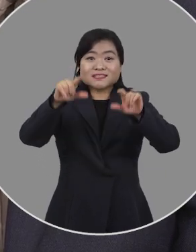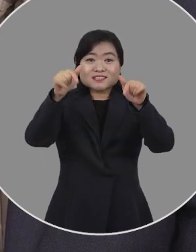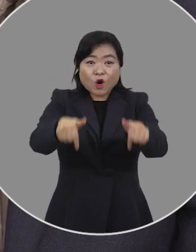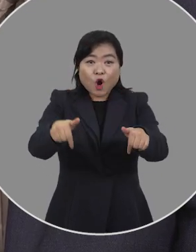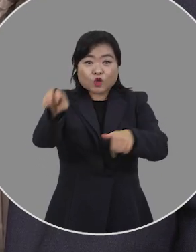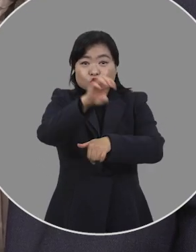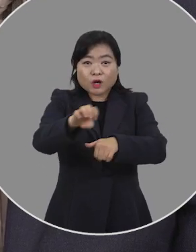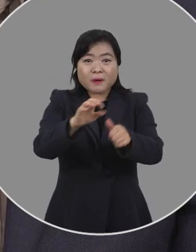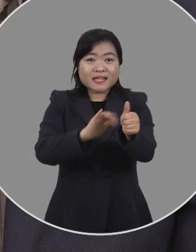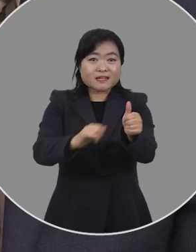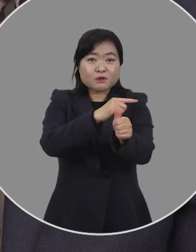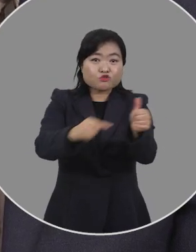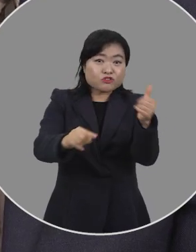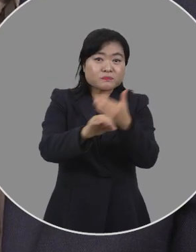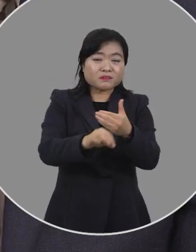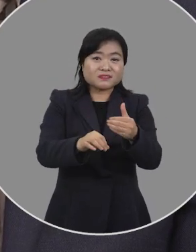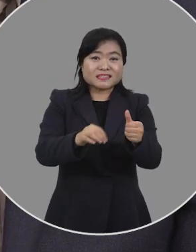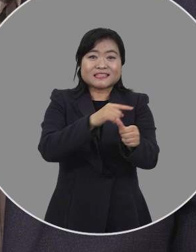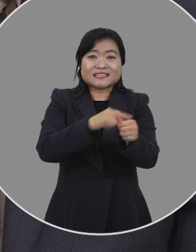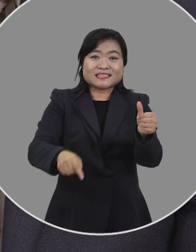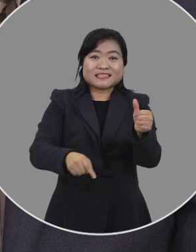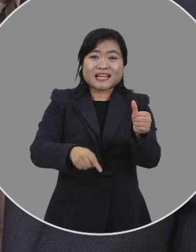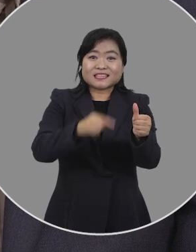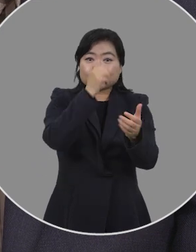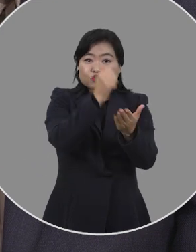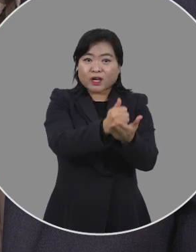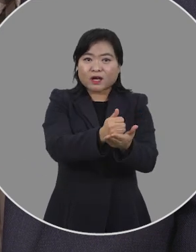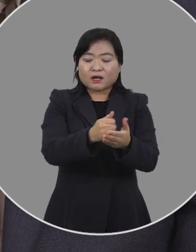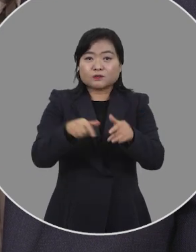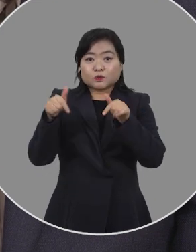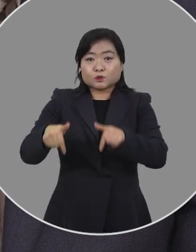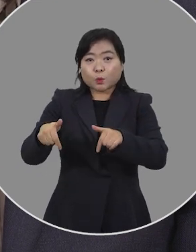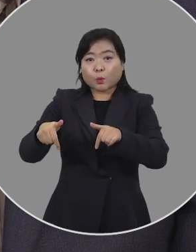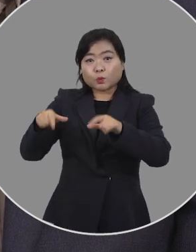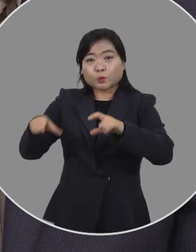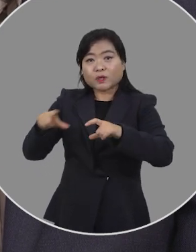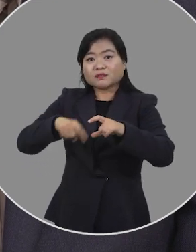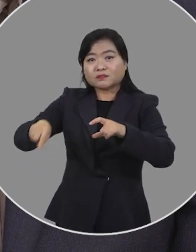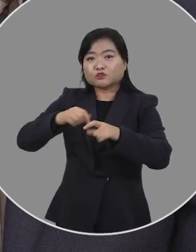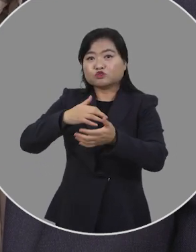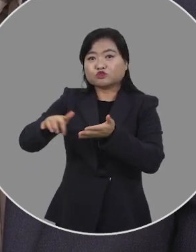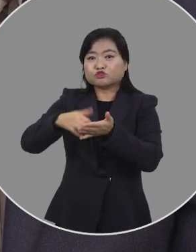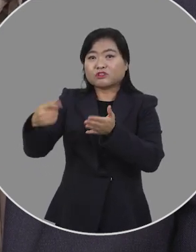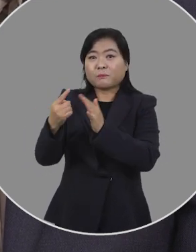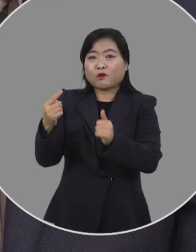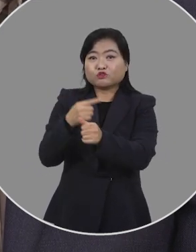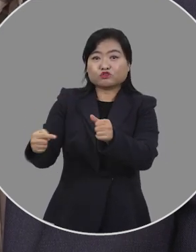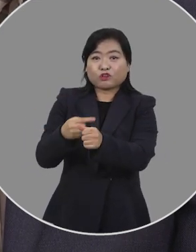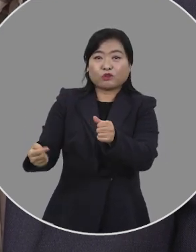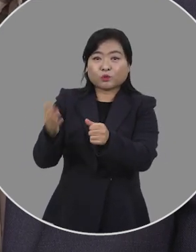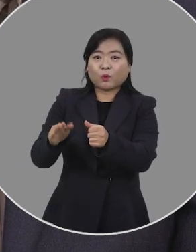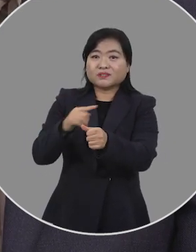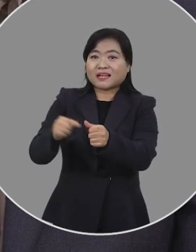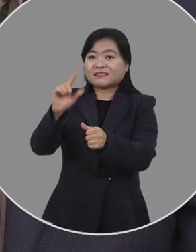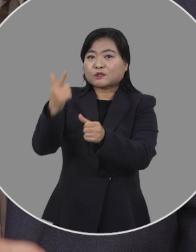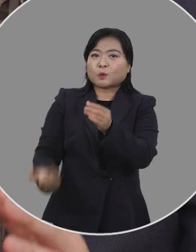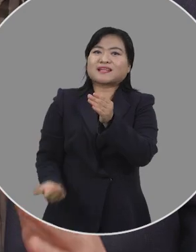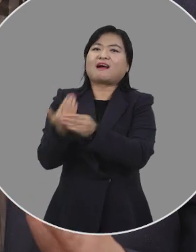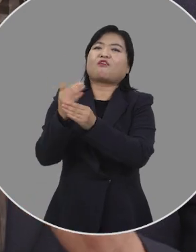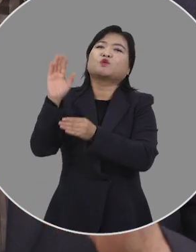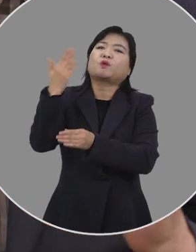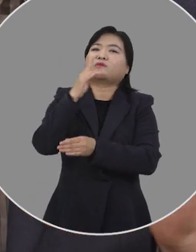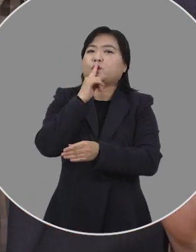살인이 되는데 동쪽에서는 수천 명을 죽여도 사건이 된다 라고 얘기하죠.